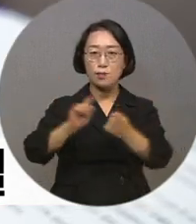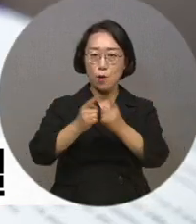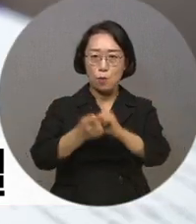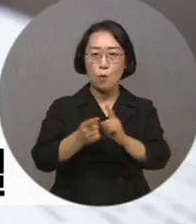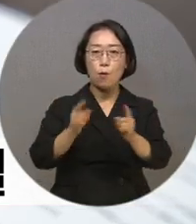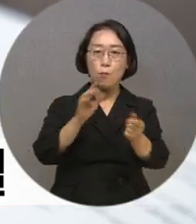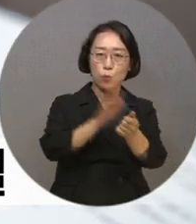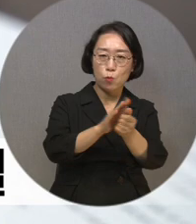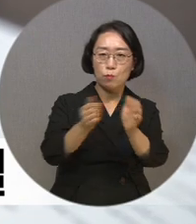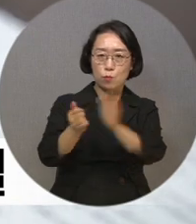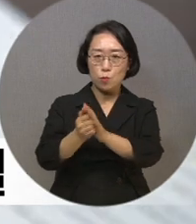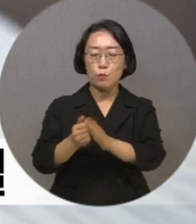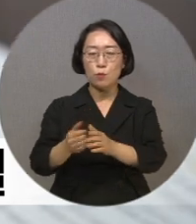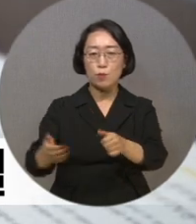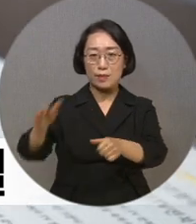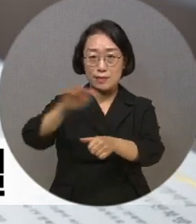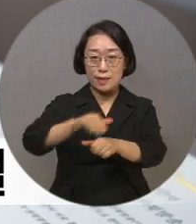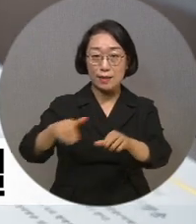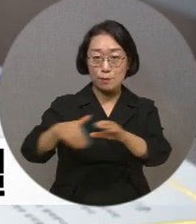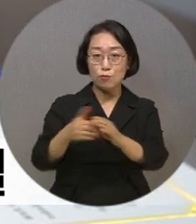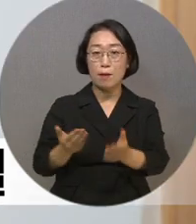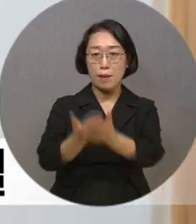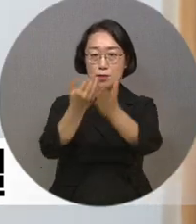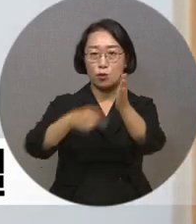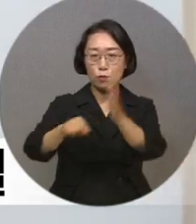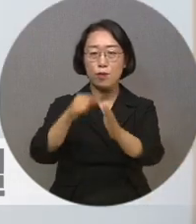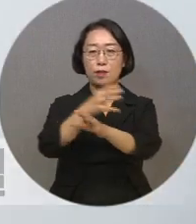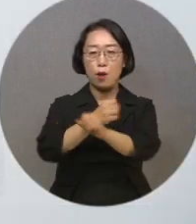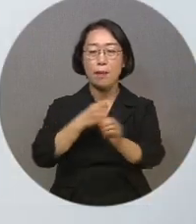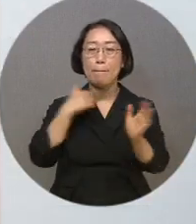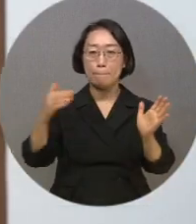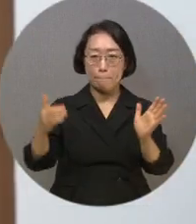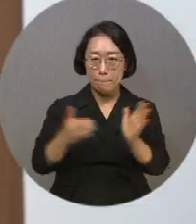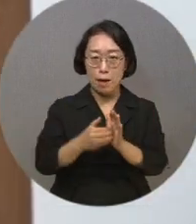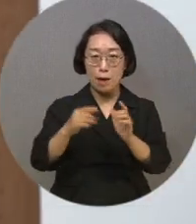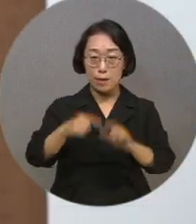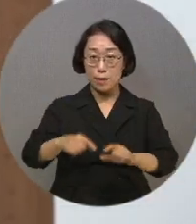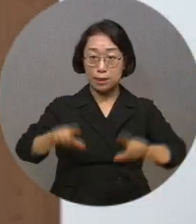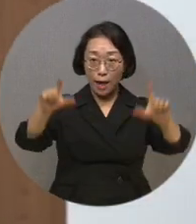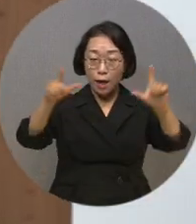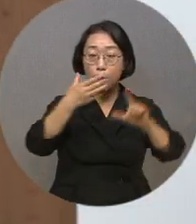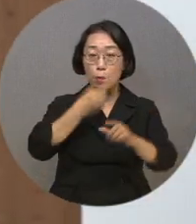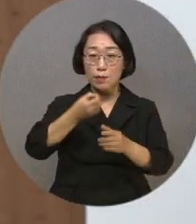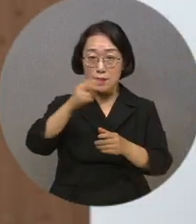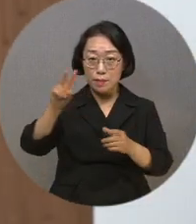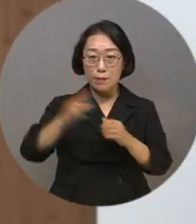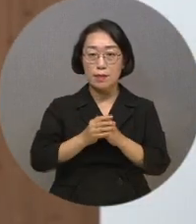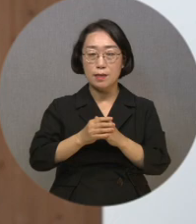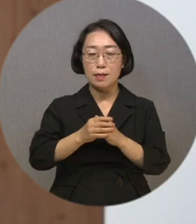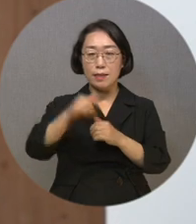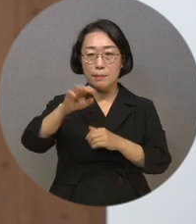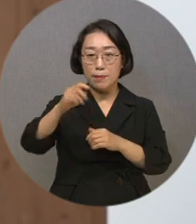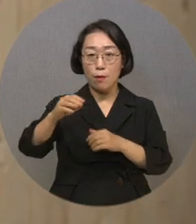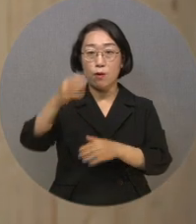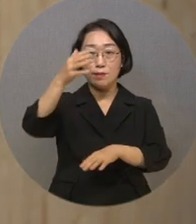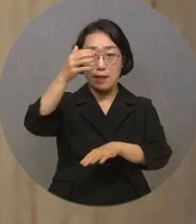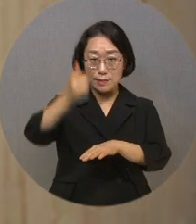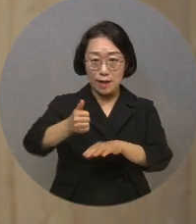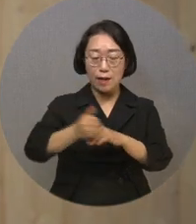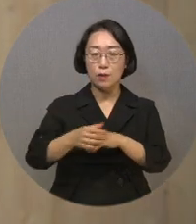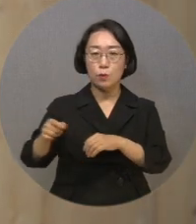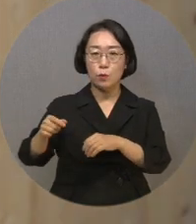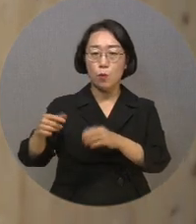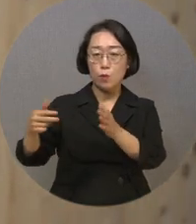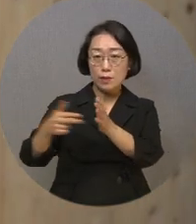및 장래복지진흥을 위한 협약식을 가졌습니다. 이날 협약식에는 WBC 복지TV 전북방송 김태권 사장,